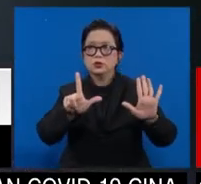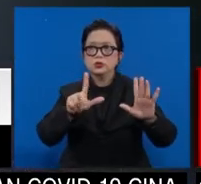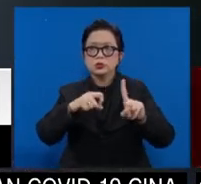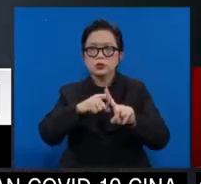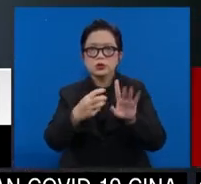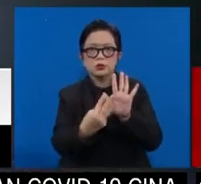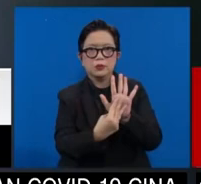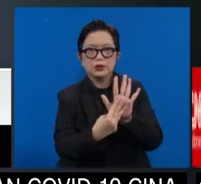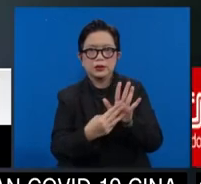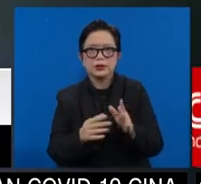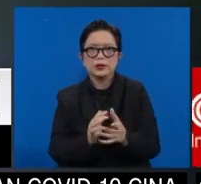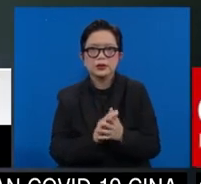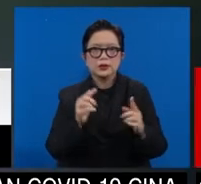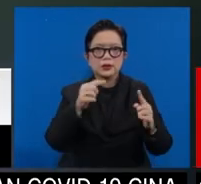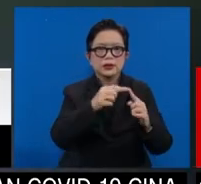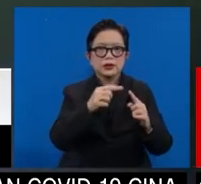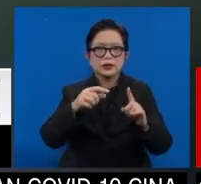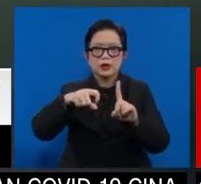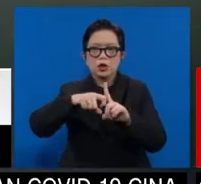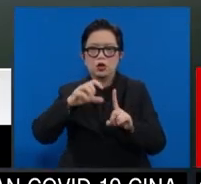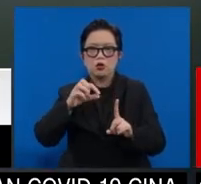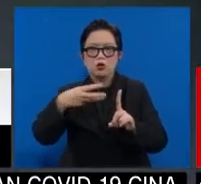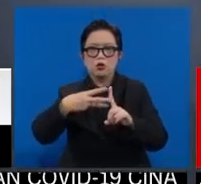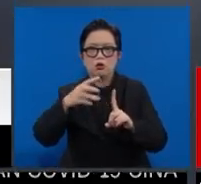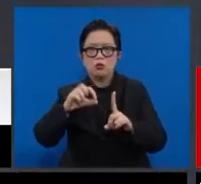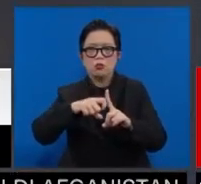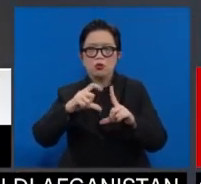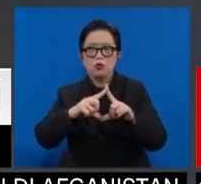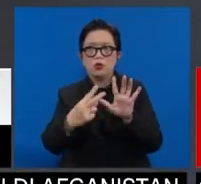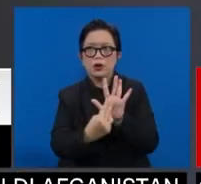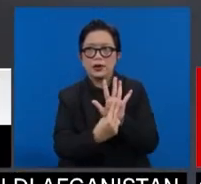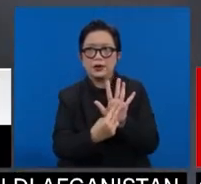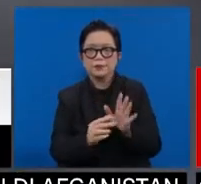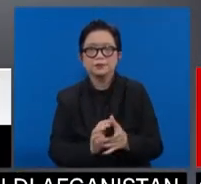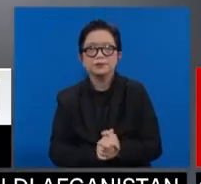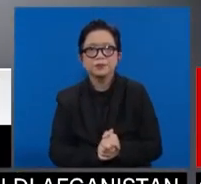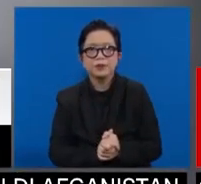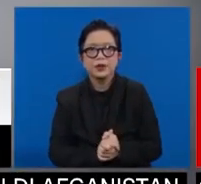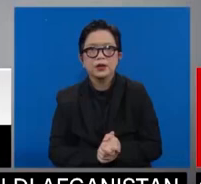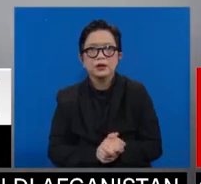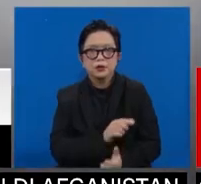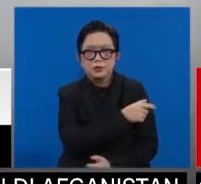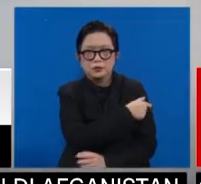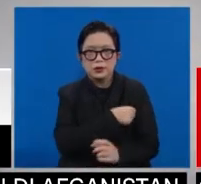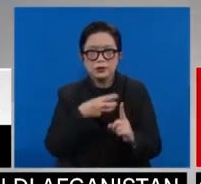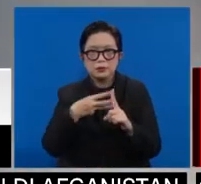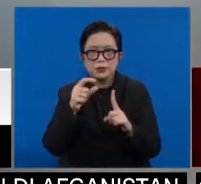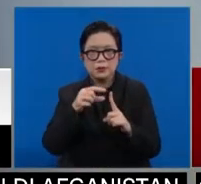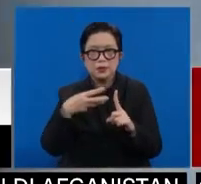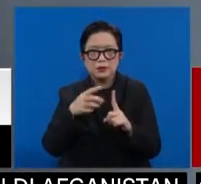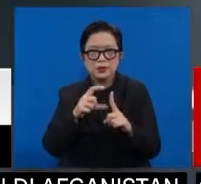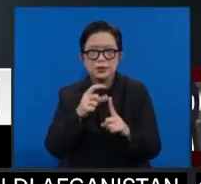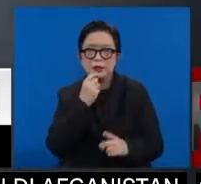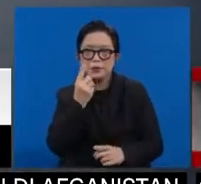ke Besuk Kobokan. Menurut BPBD Kabupaten Lumajang, erupsi Gunung Semeru terjadi pada Minggu pagi